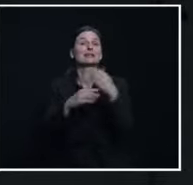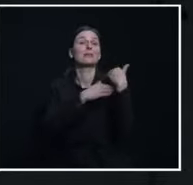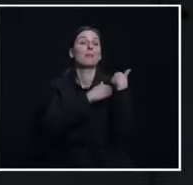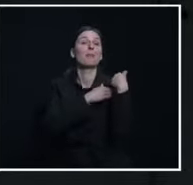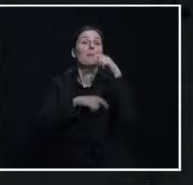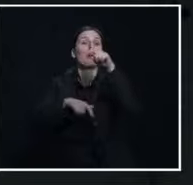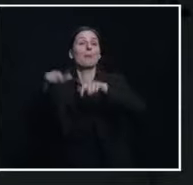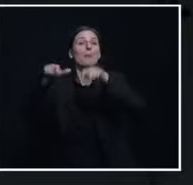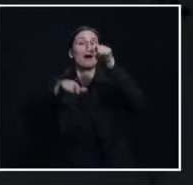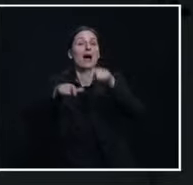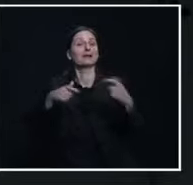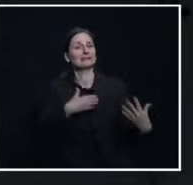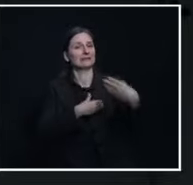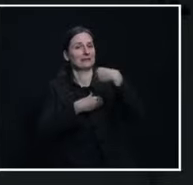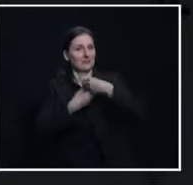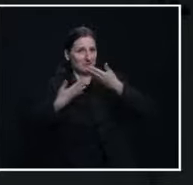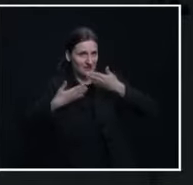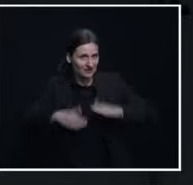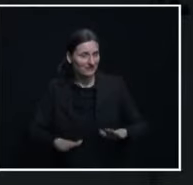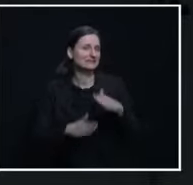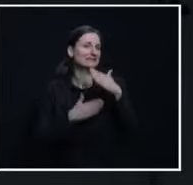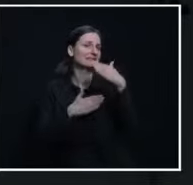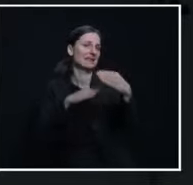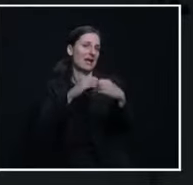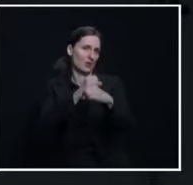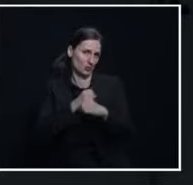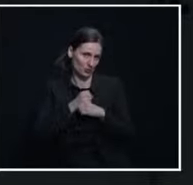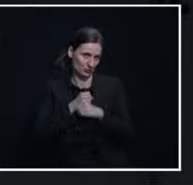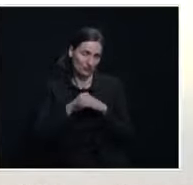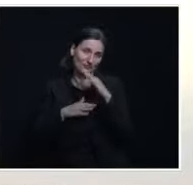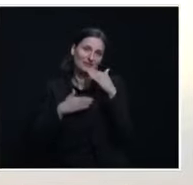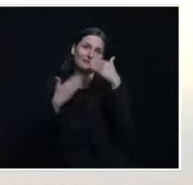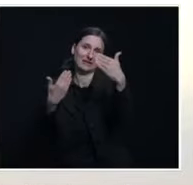Paten mitgewirkt haben, für diese Unterstützung. Vielen Dank.